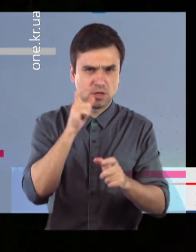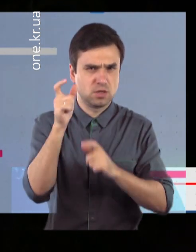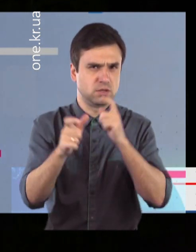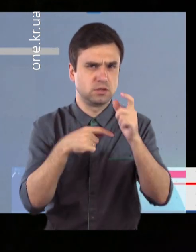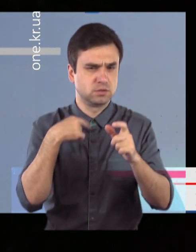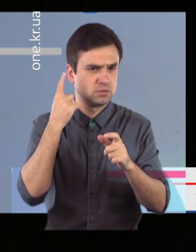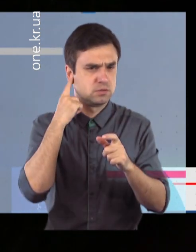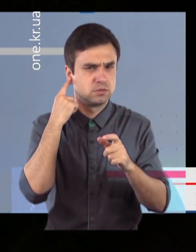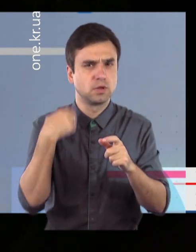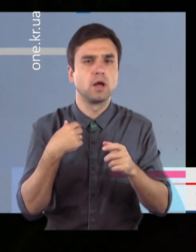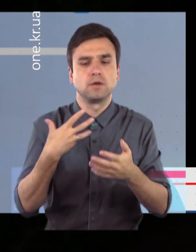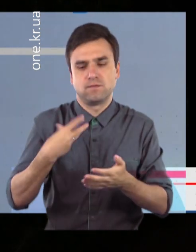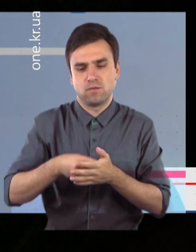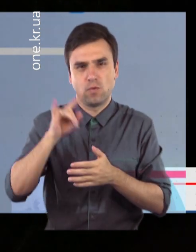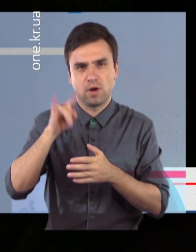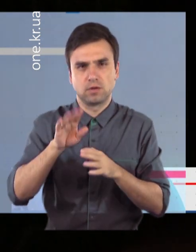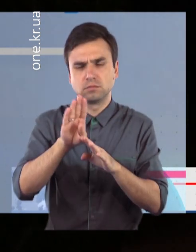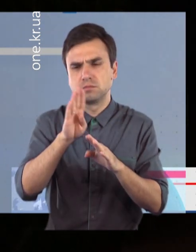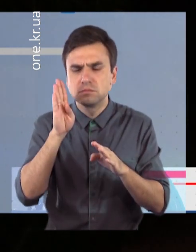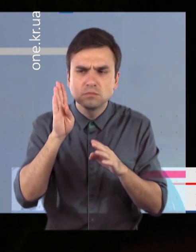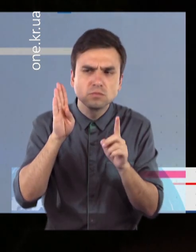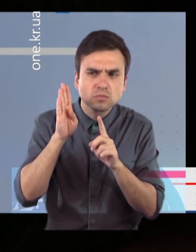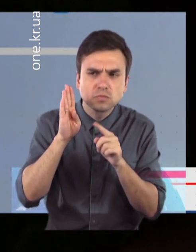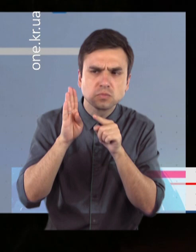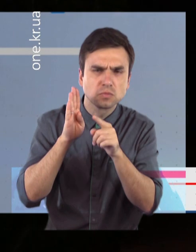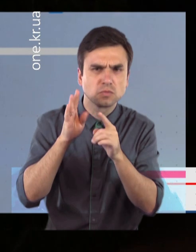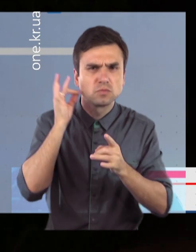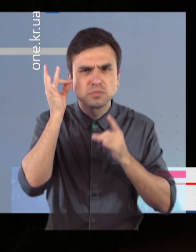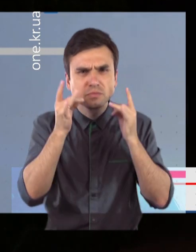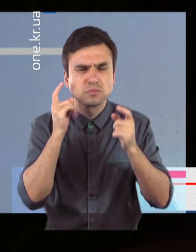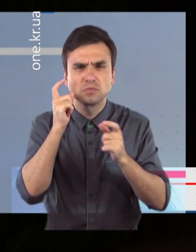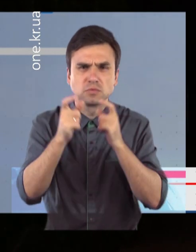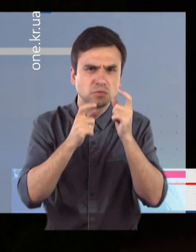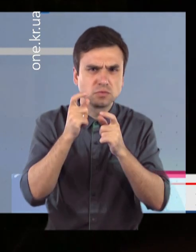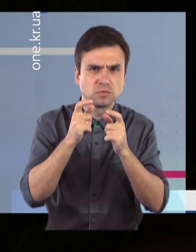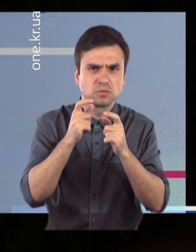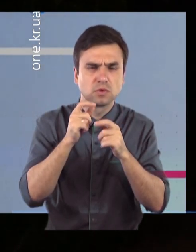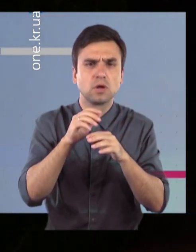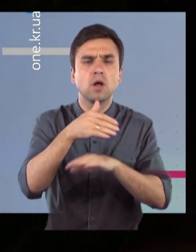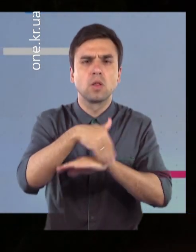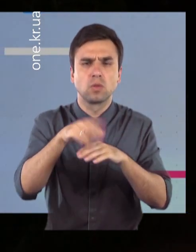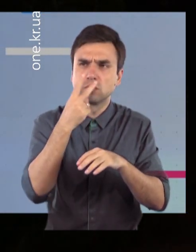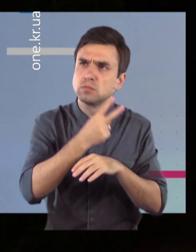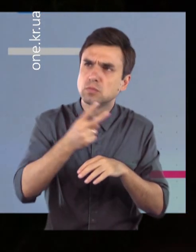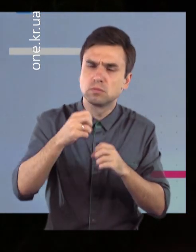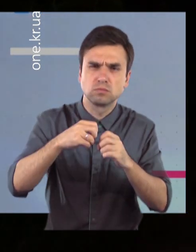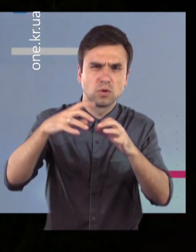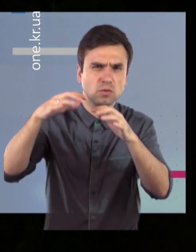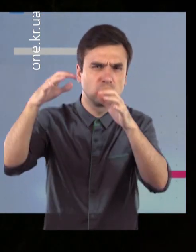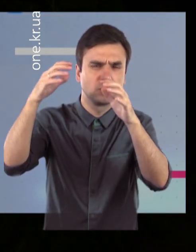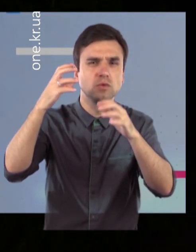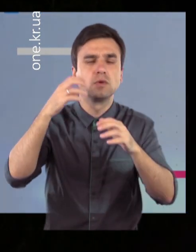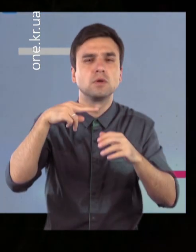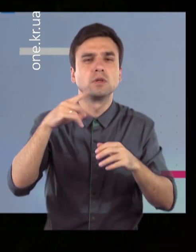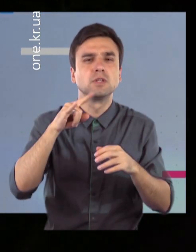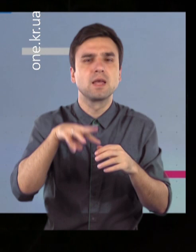такий розговор. Я приоткрила вікно, чую там щось, крик, шум. Я вийшла на вулицю, глядь, такий туман,